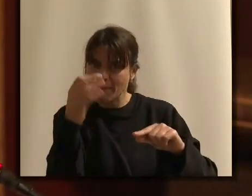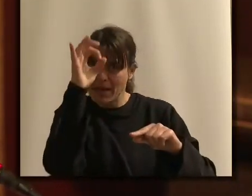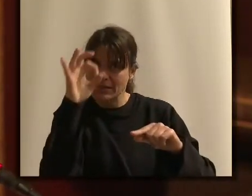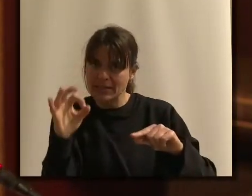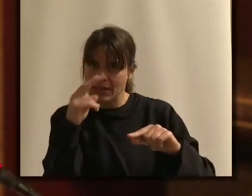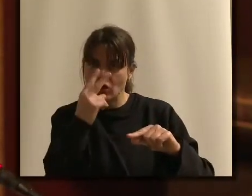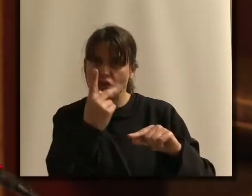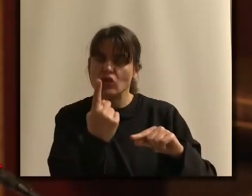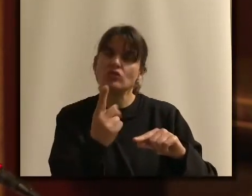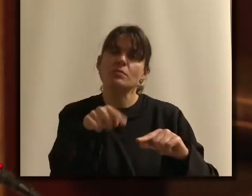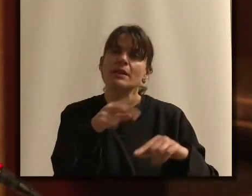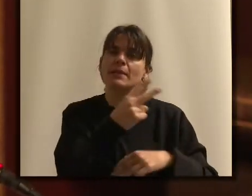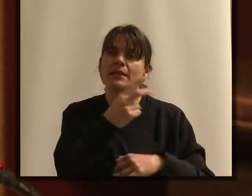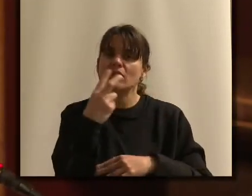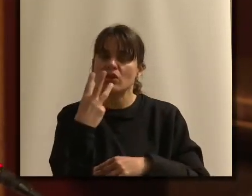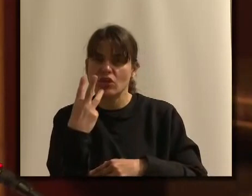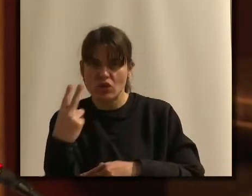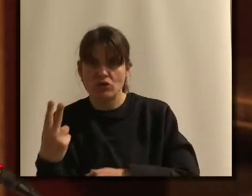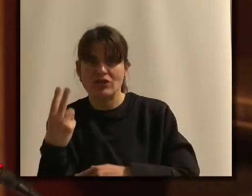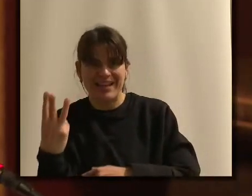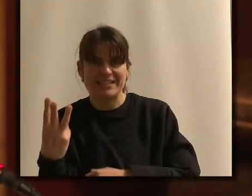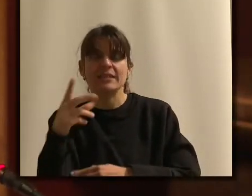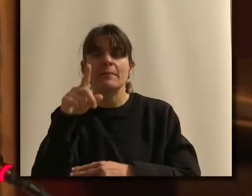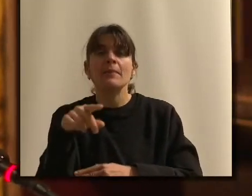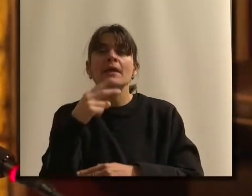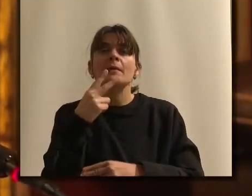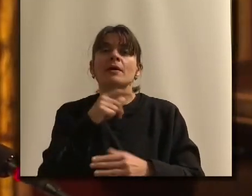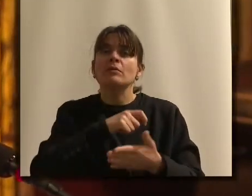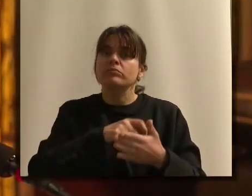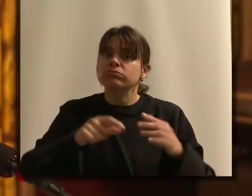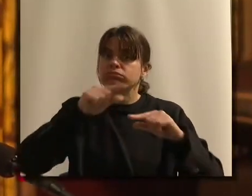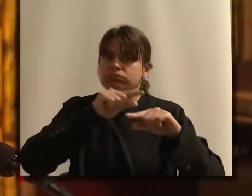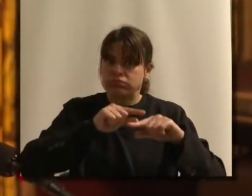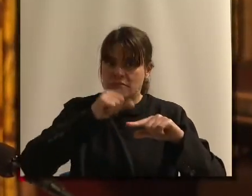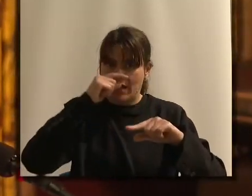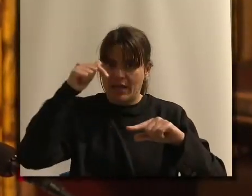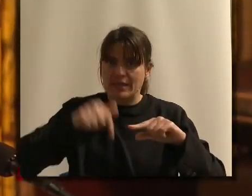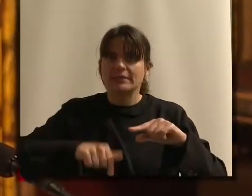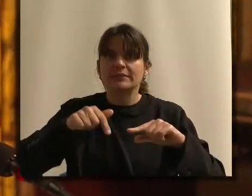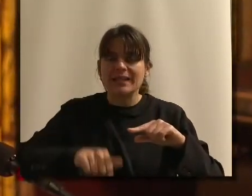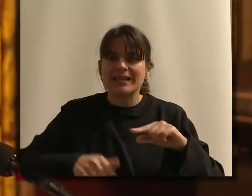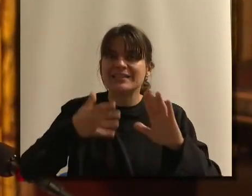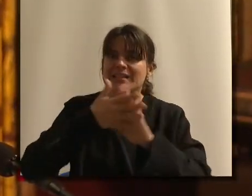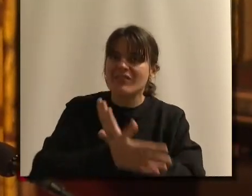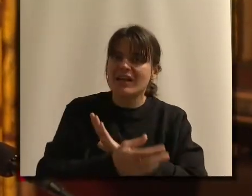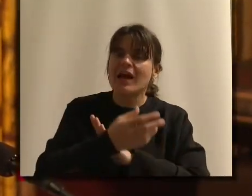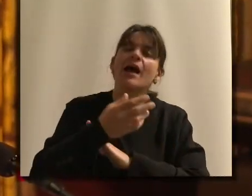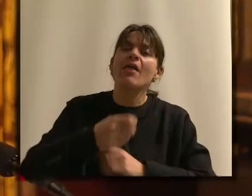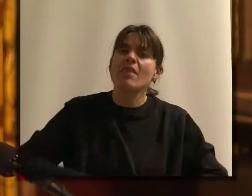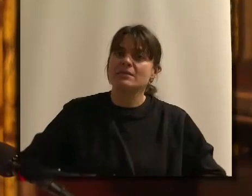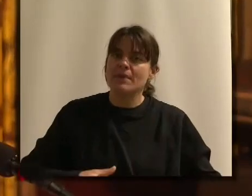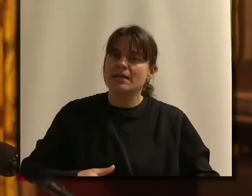i del 2,5% de l'any 23, que suposa una despesa addicional per el contracte vial net de 33.090